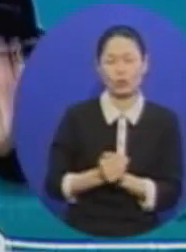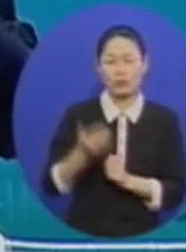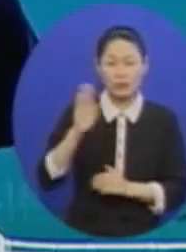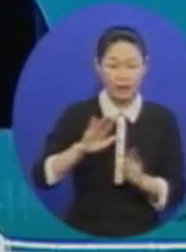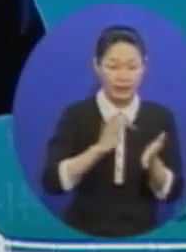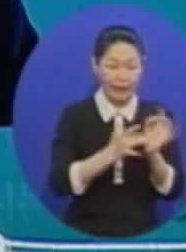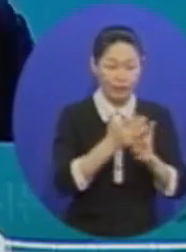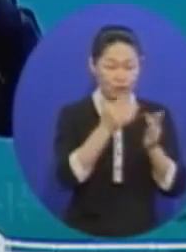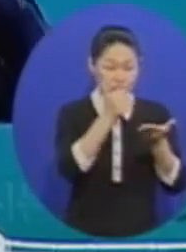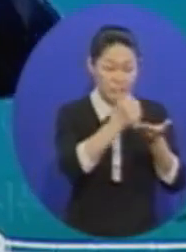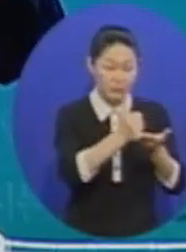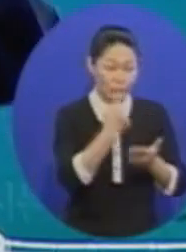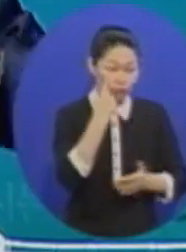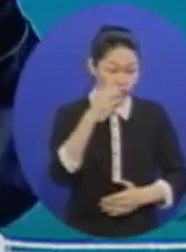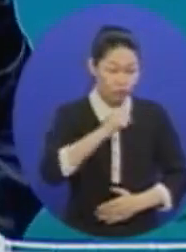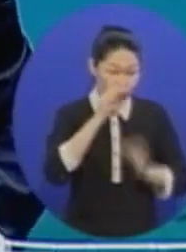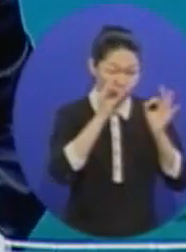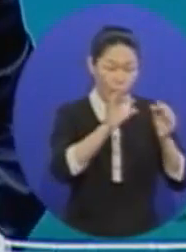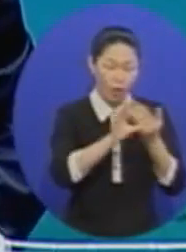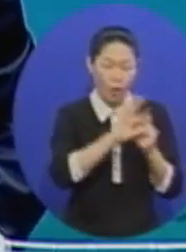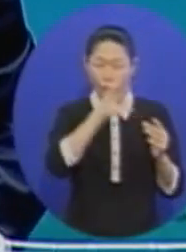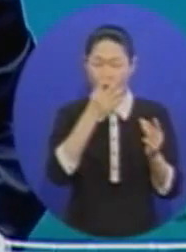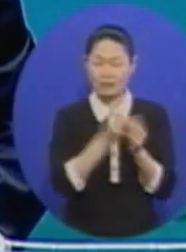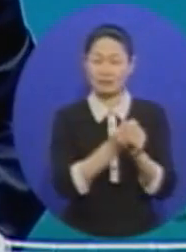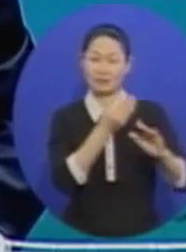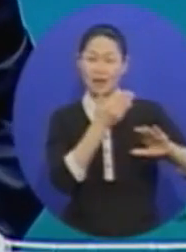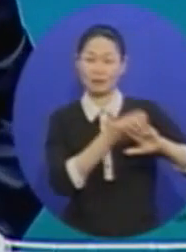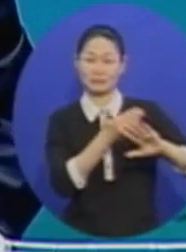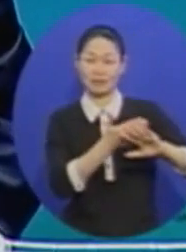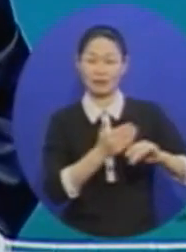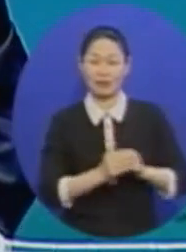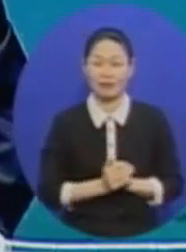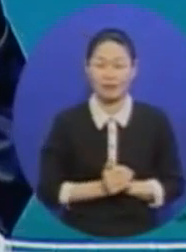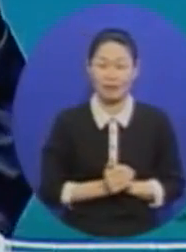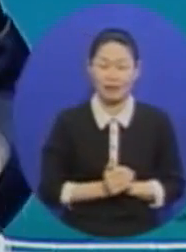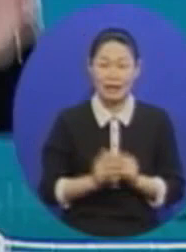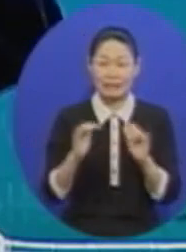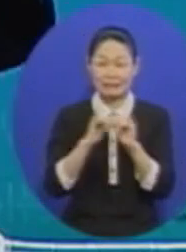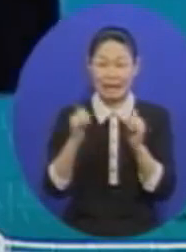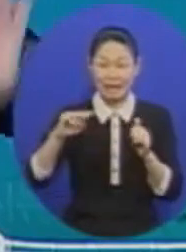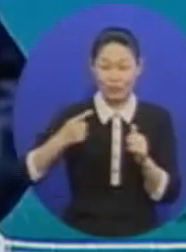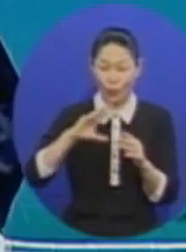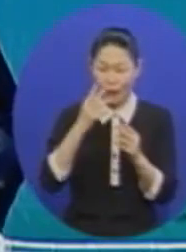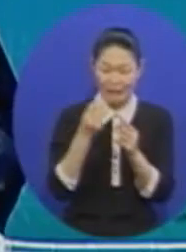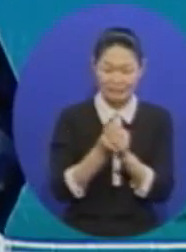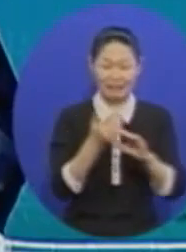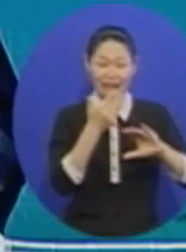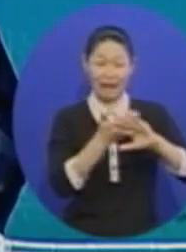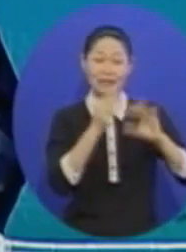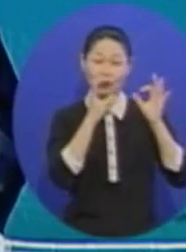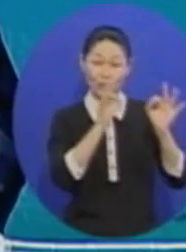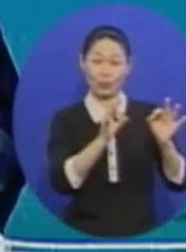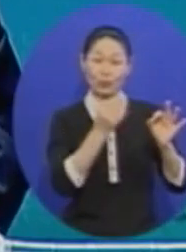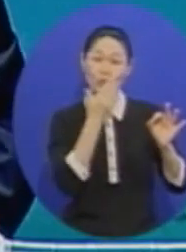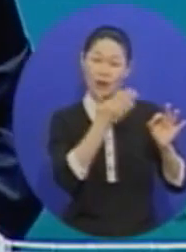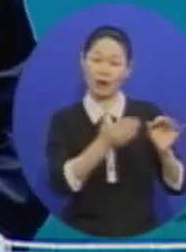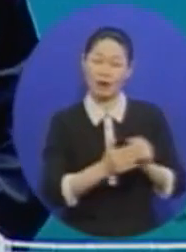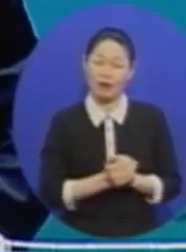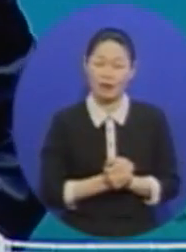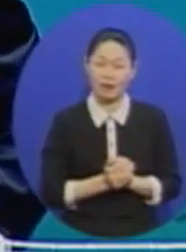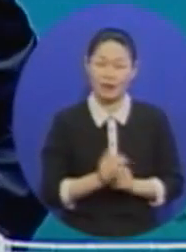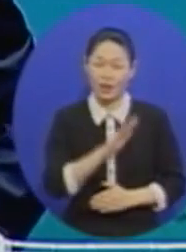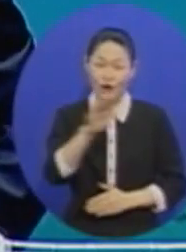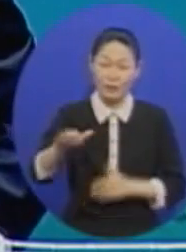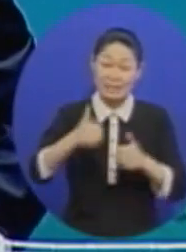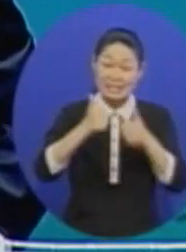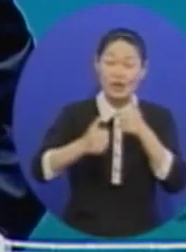예수님의 눈으로 보면 완전히 달라집니다 사람도 완전히 달리 보여요 여러분 한번